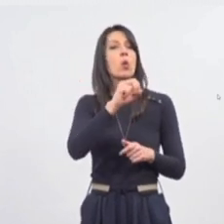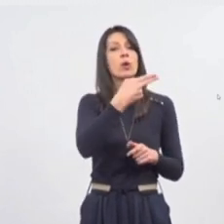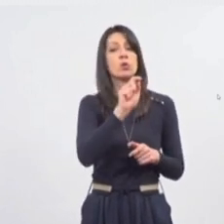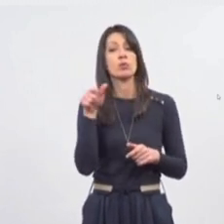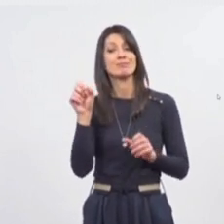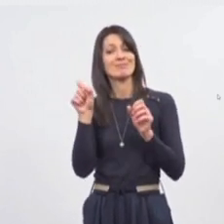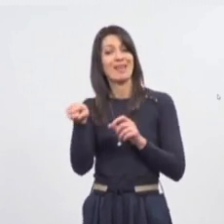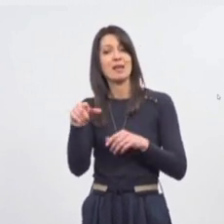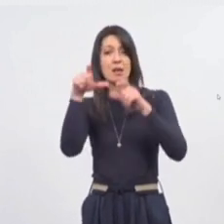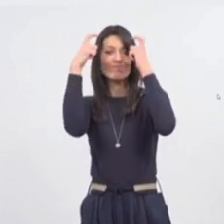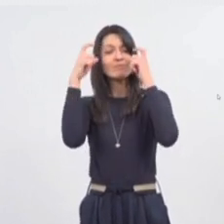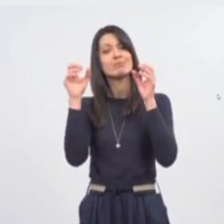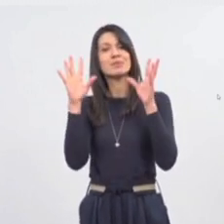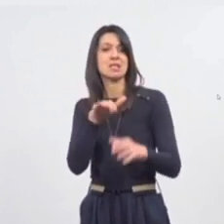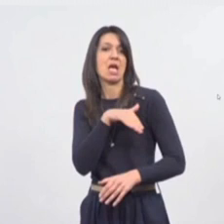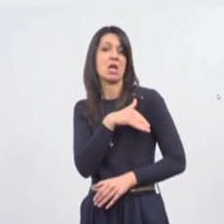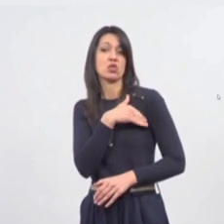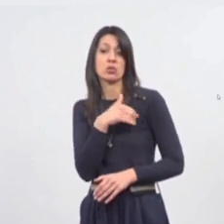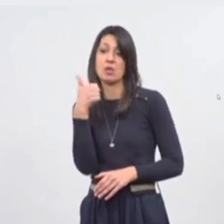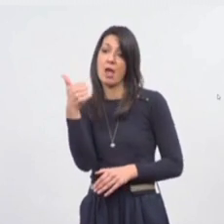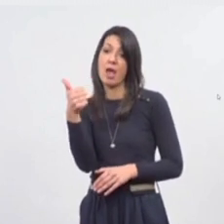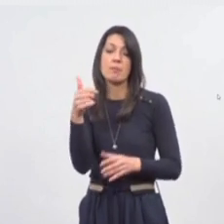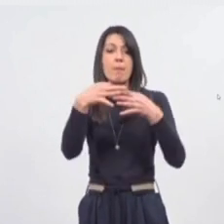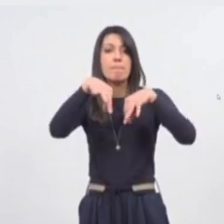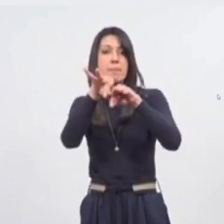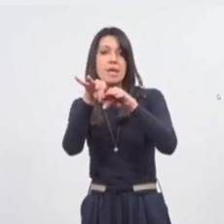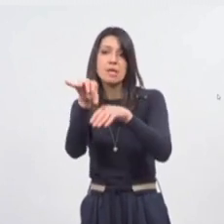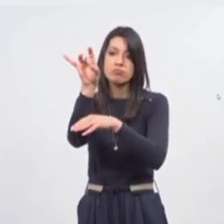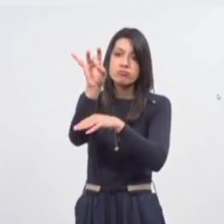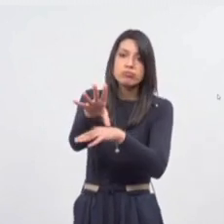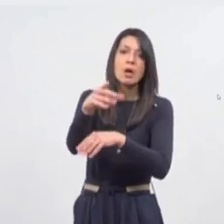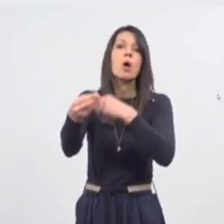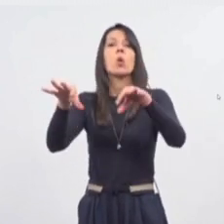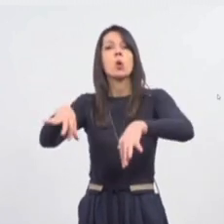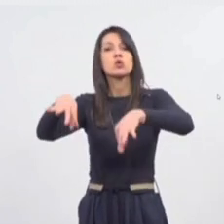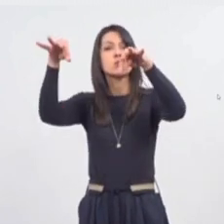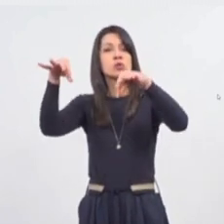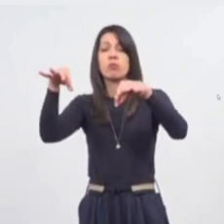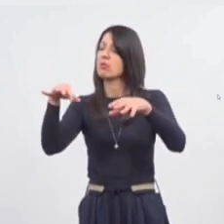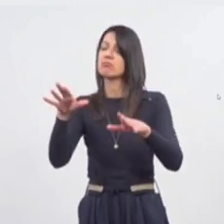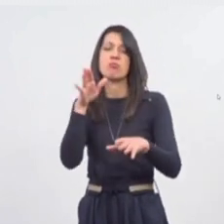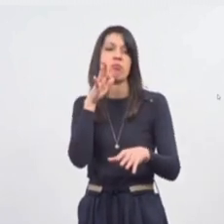pas la possibilité de l'exclure ou de suspendre la Russie de ses rangs sans que celle-ci